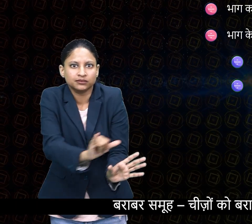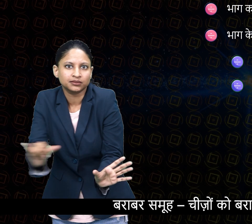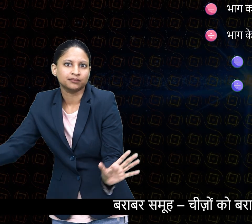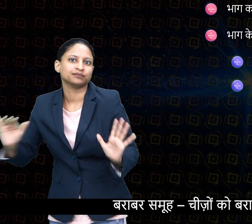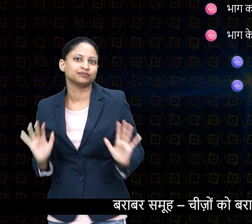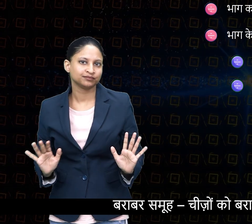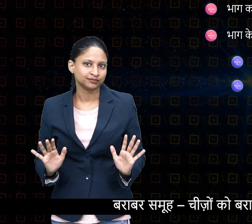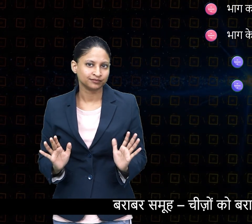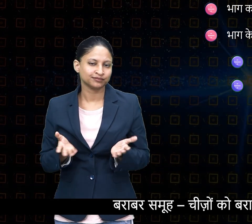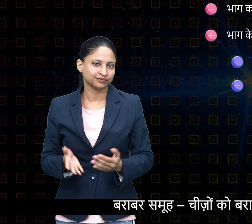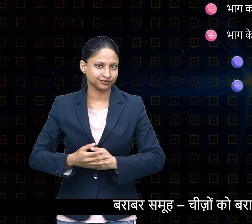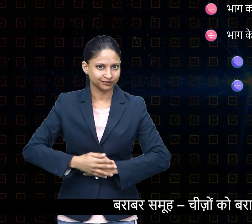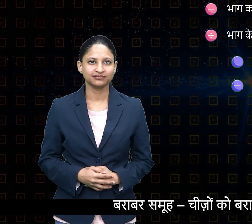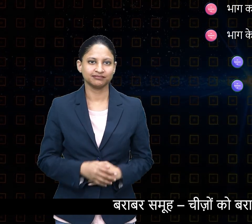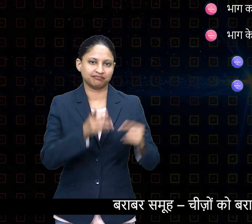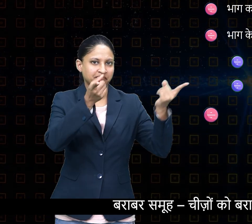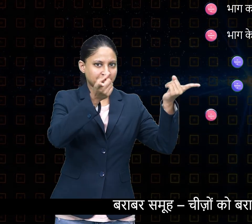में व्यवस्थित करना।